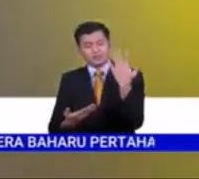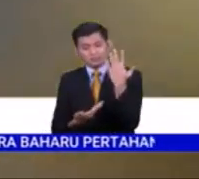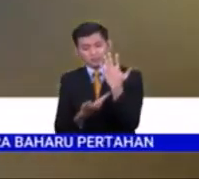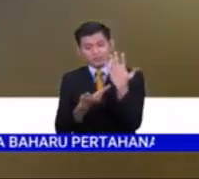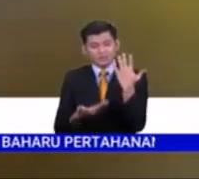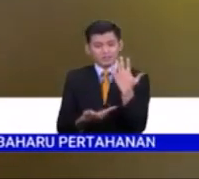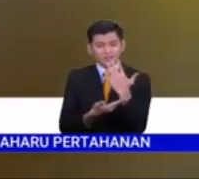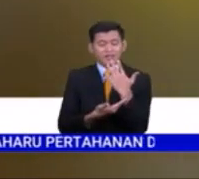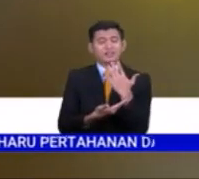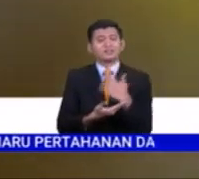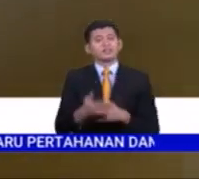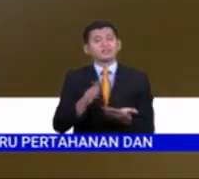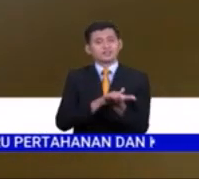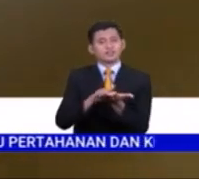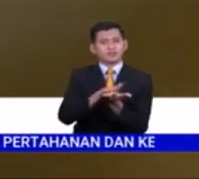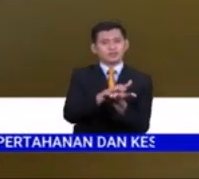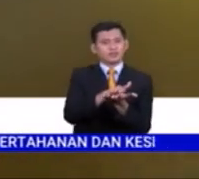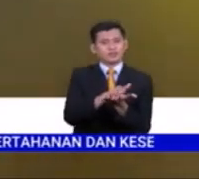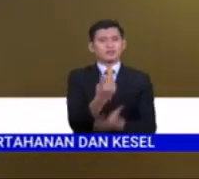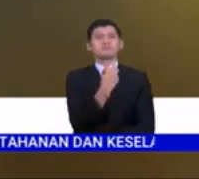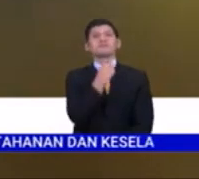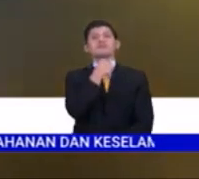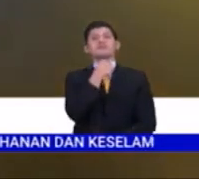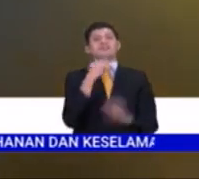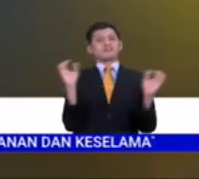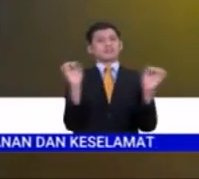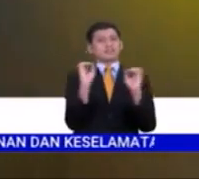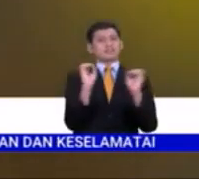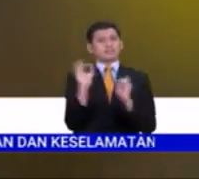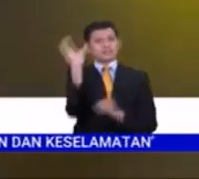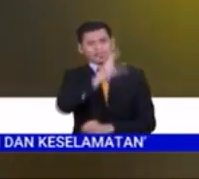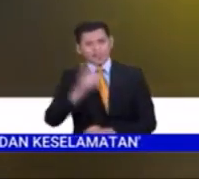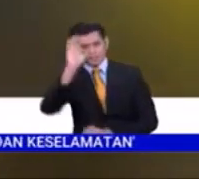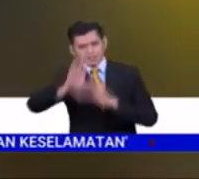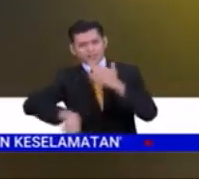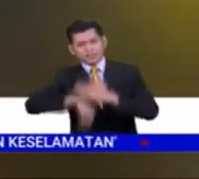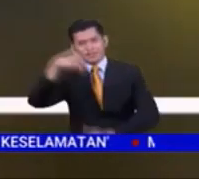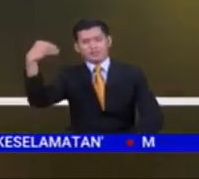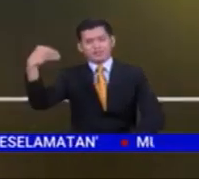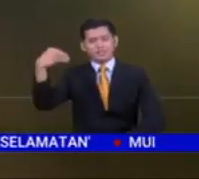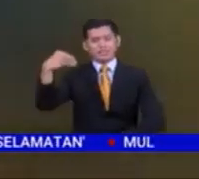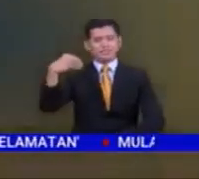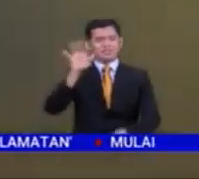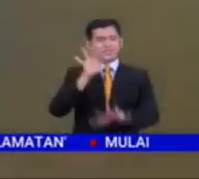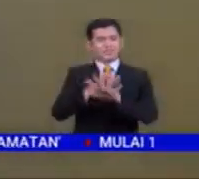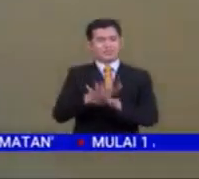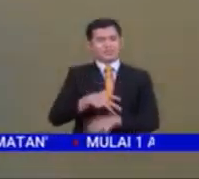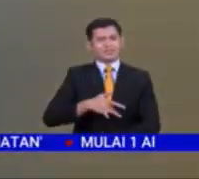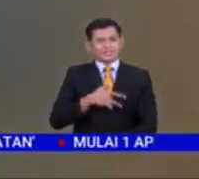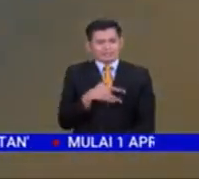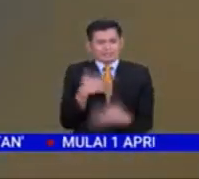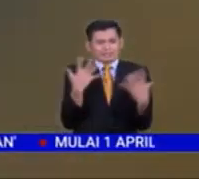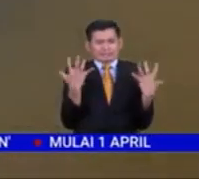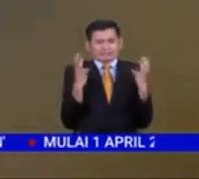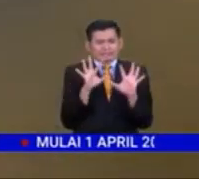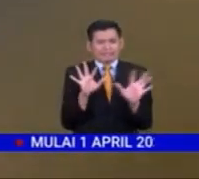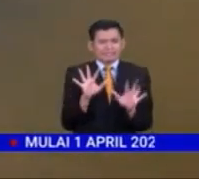itu terperangkap dan dilihat cuba mencari jalan keluar. Rata-rata pengguna media sosial meluahkan rasa